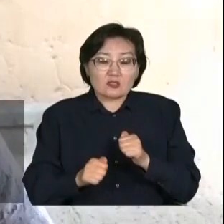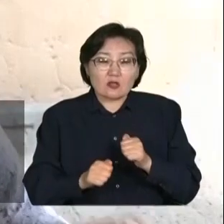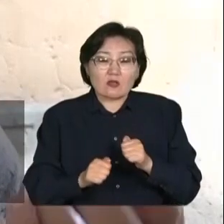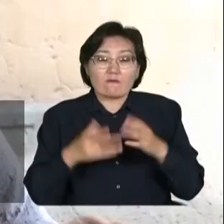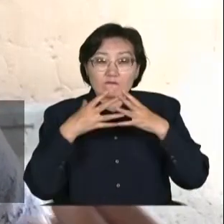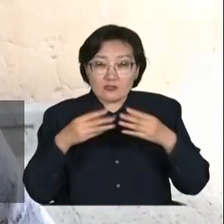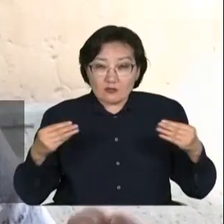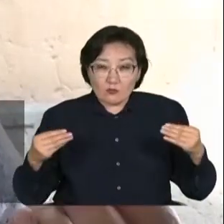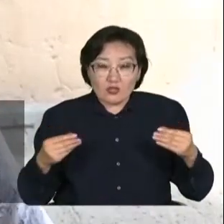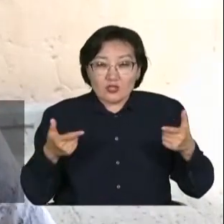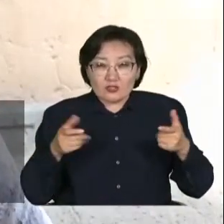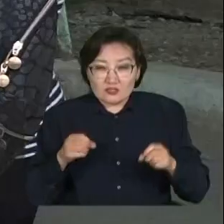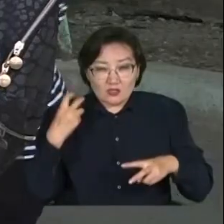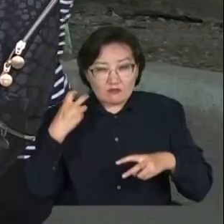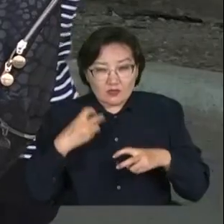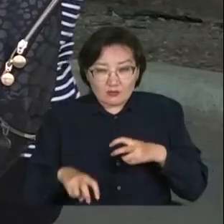весной он